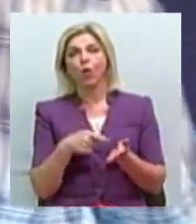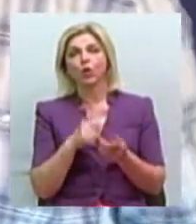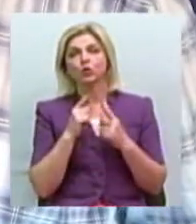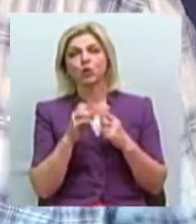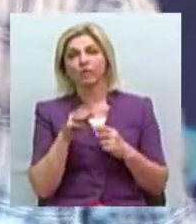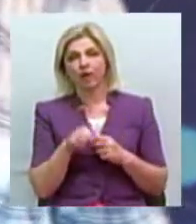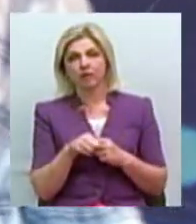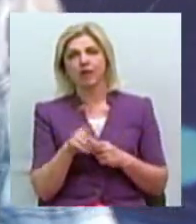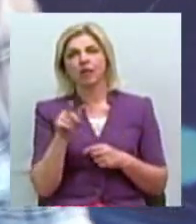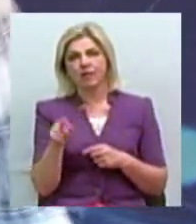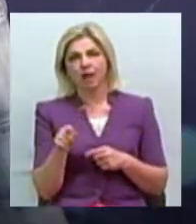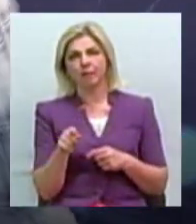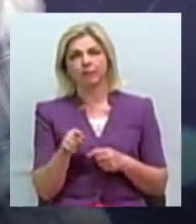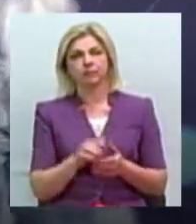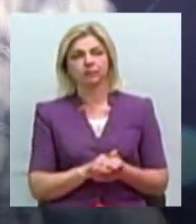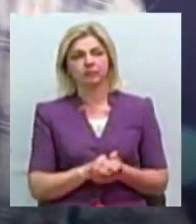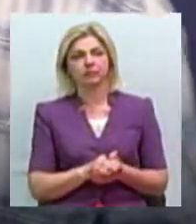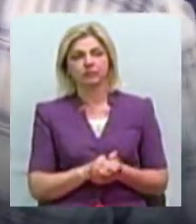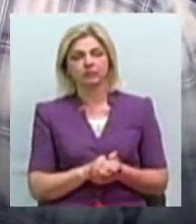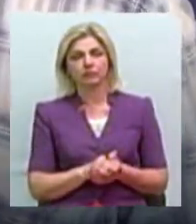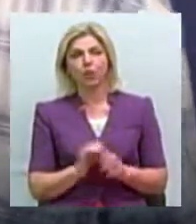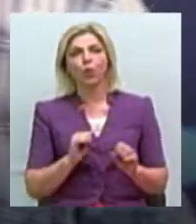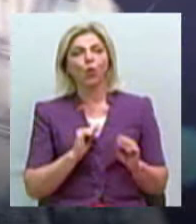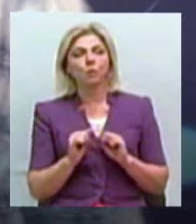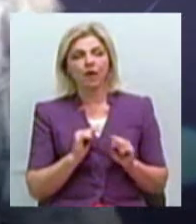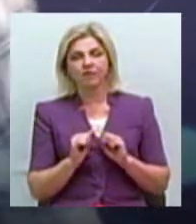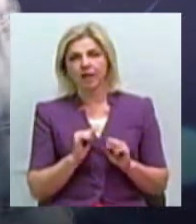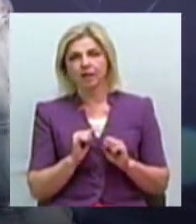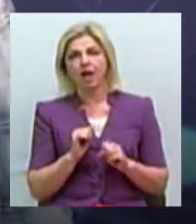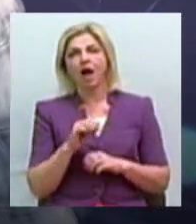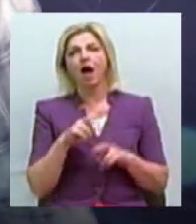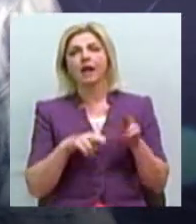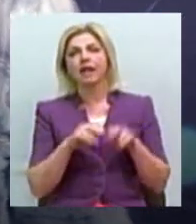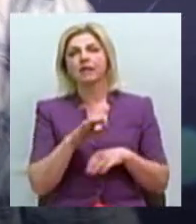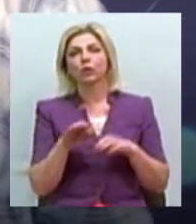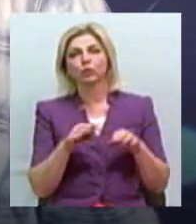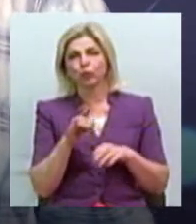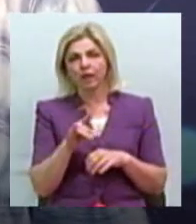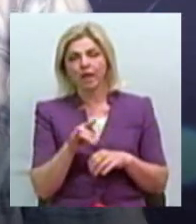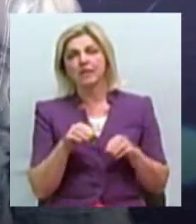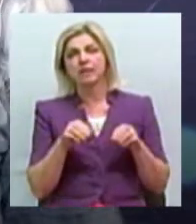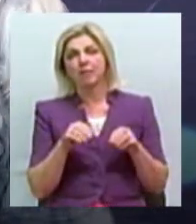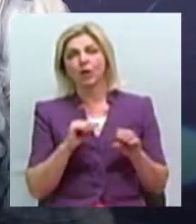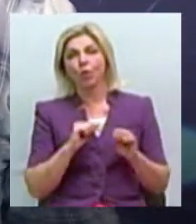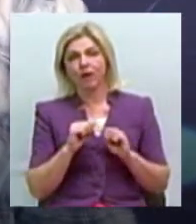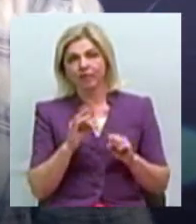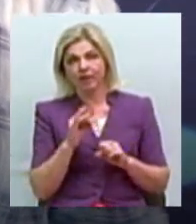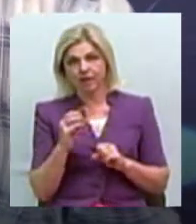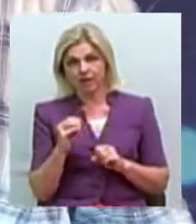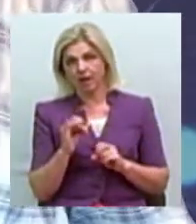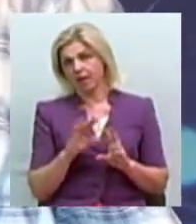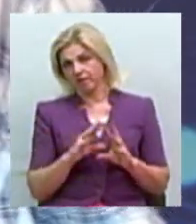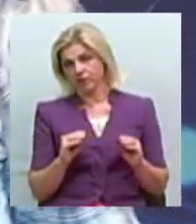они проходят, значит, управление архитектуры, земельное управление. Ну и, в